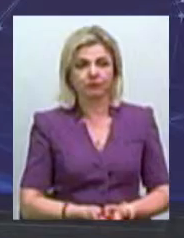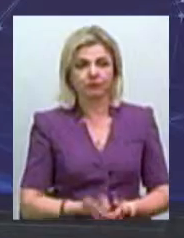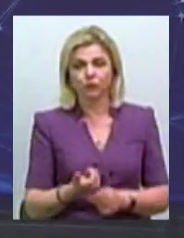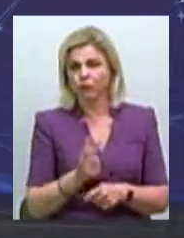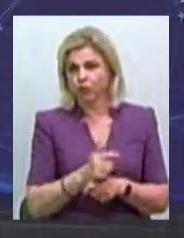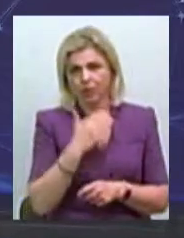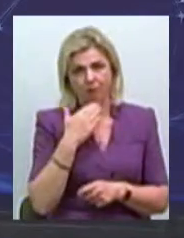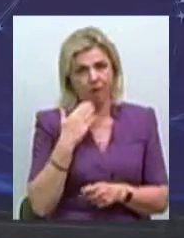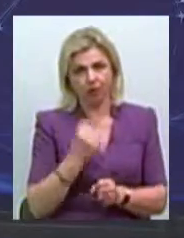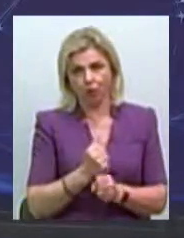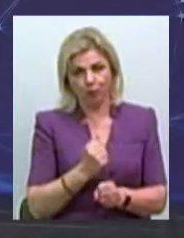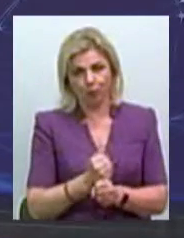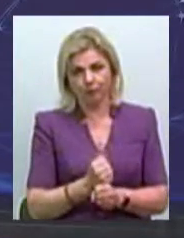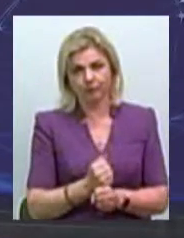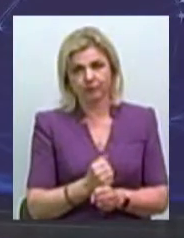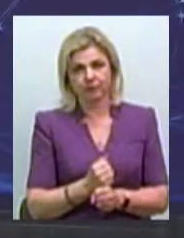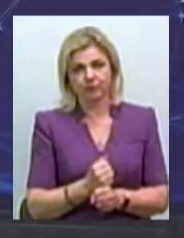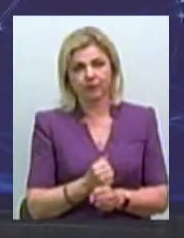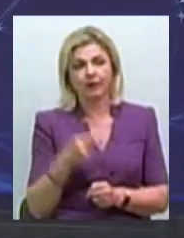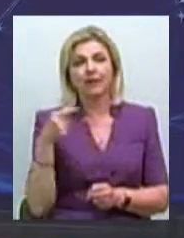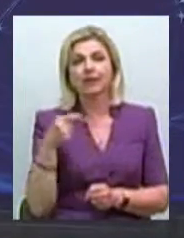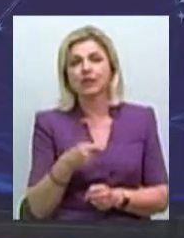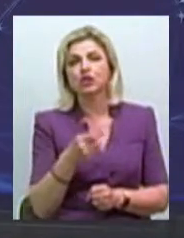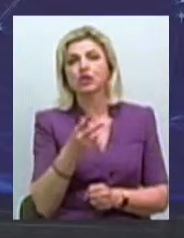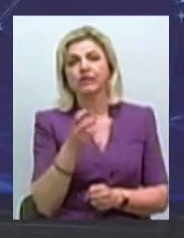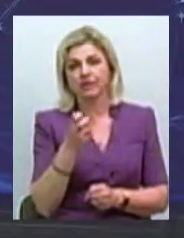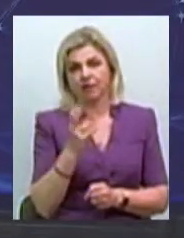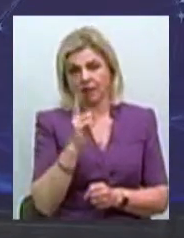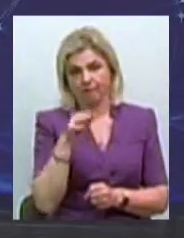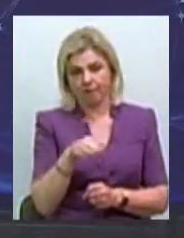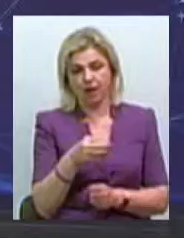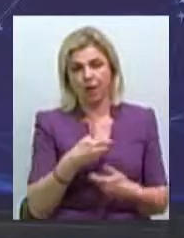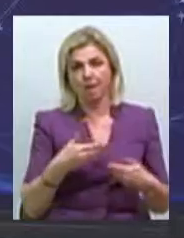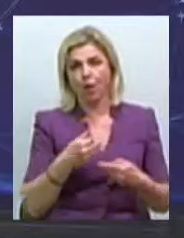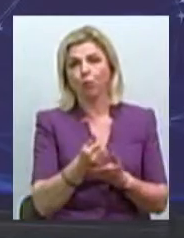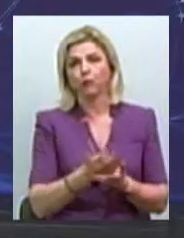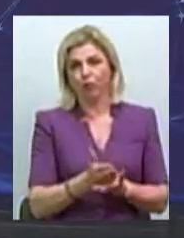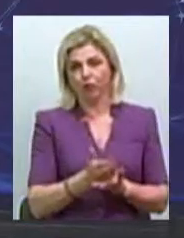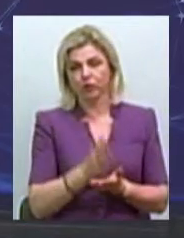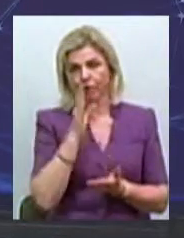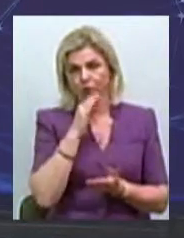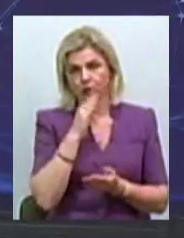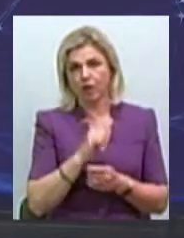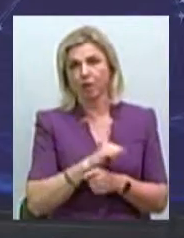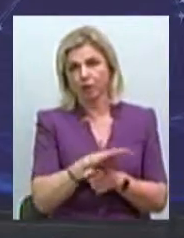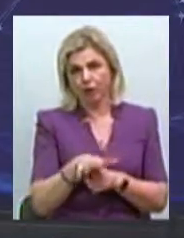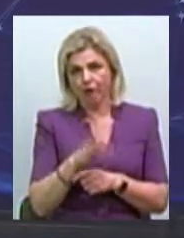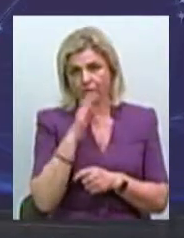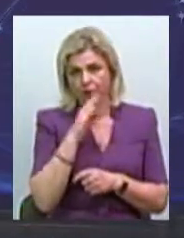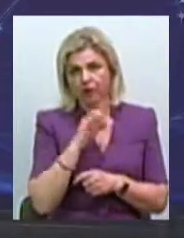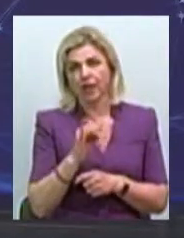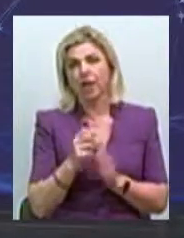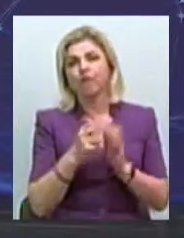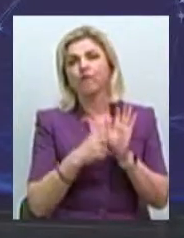Дуже багато роботи. У нас 1200 кілометрів ми обслуговуємо водопроводної мережі і